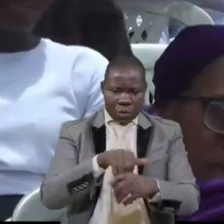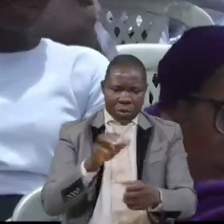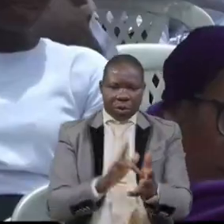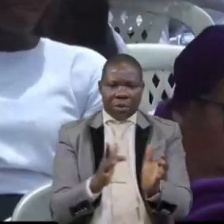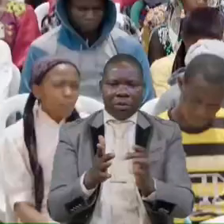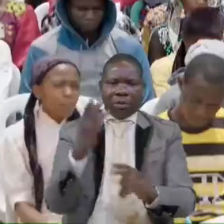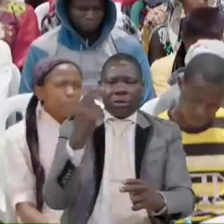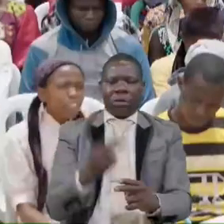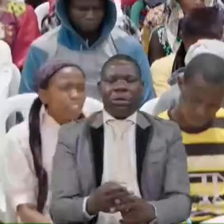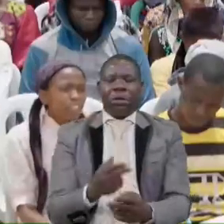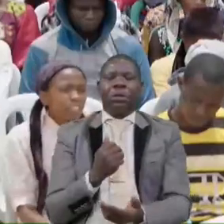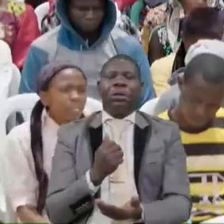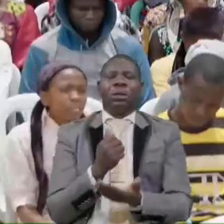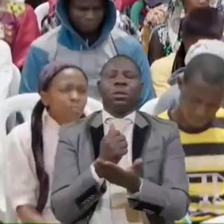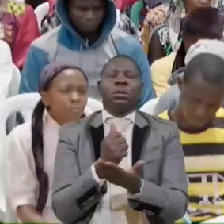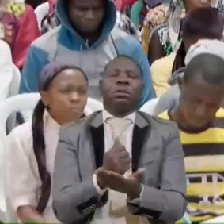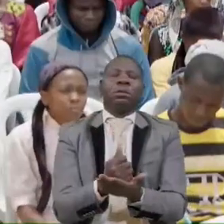Amen.